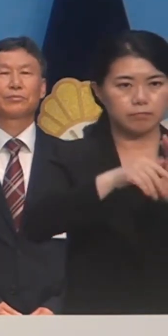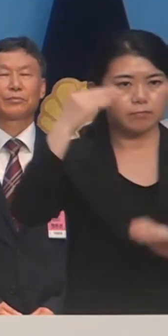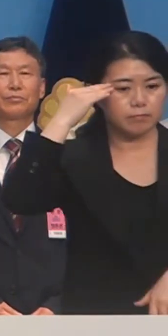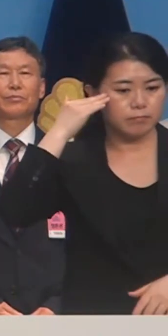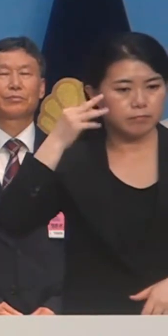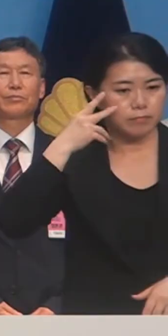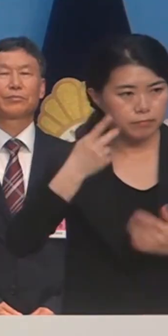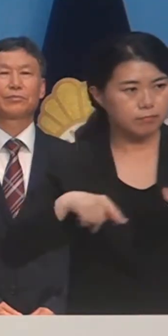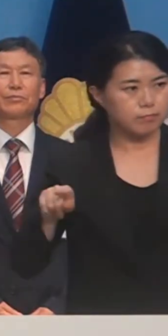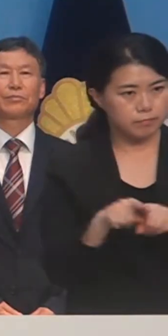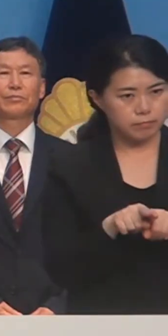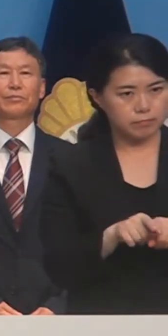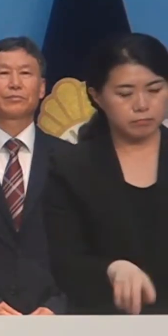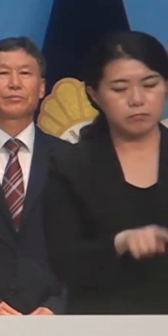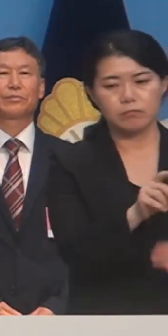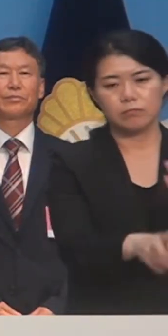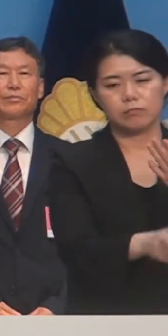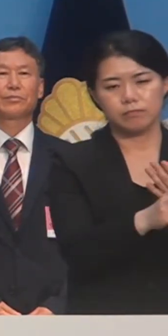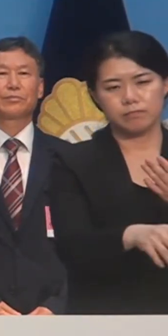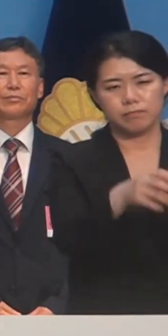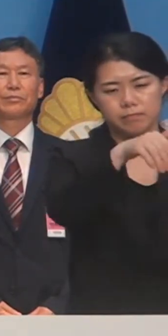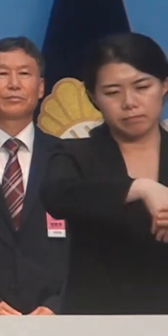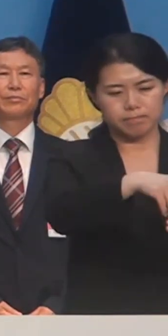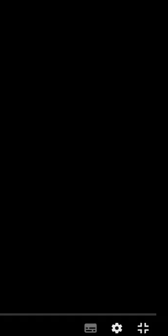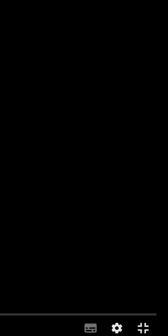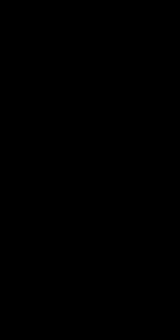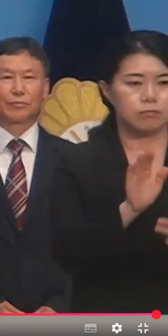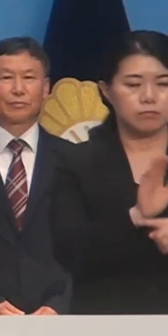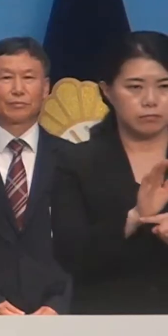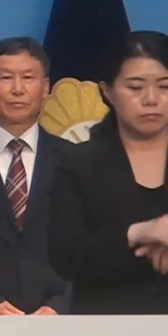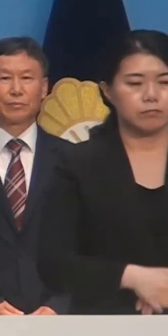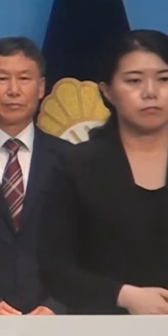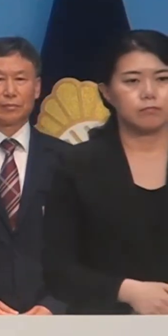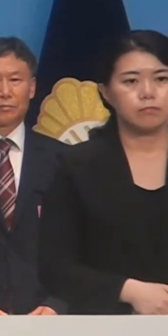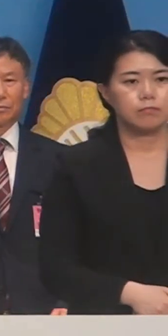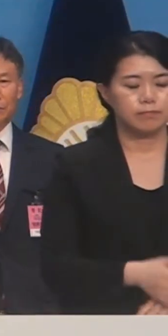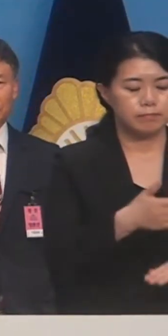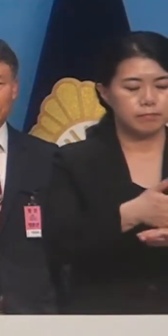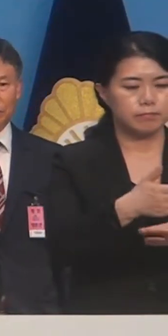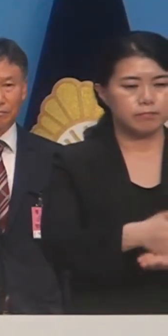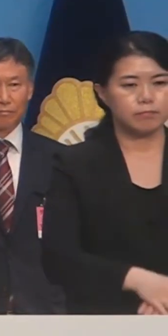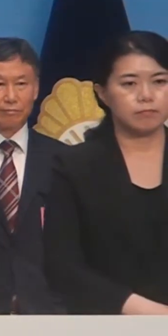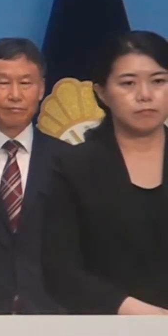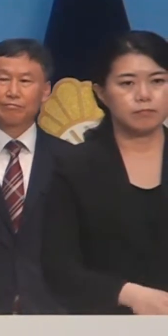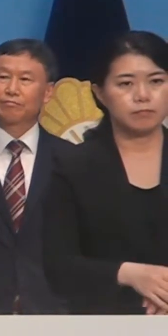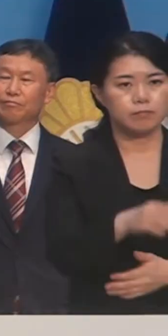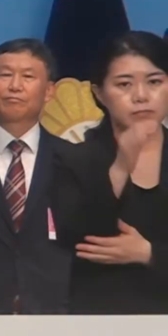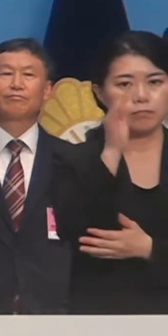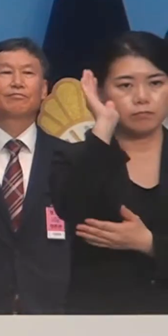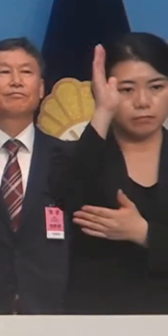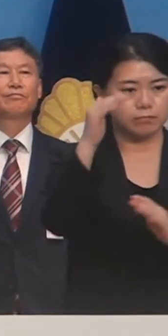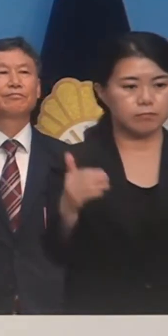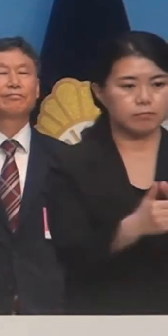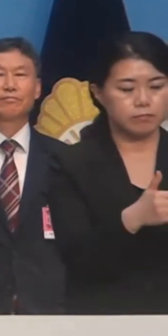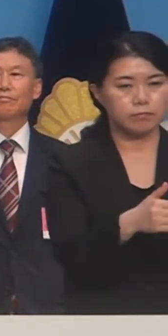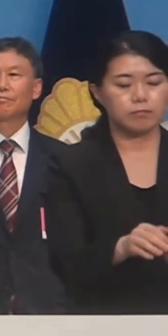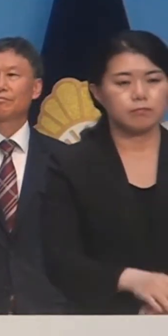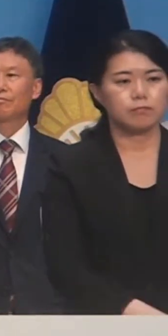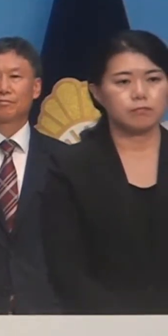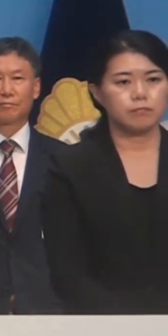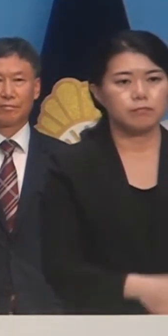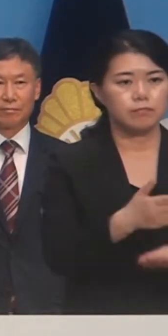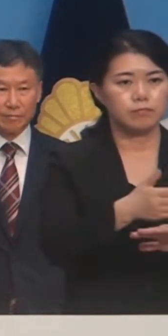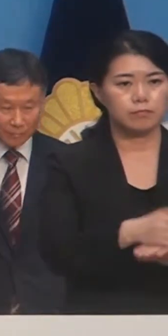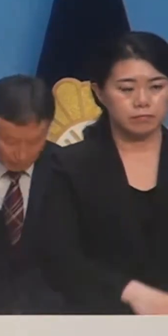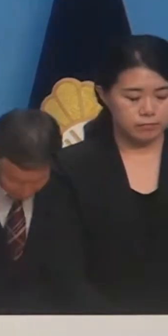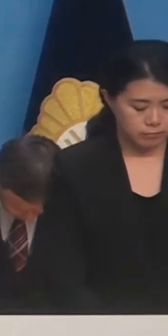한미가 공동으로 부정선거를 감시하고. 네, 감사합니다. 이것으로 기자회견을 마치겠습니다.